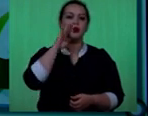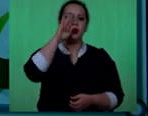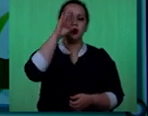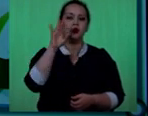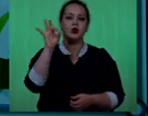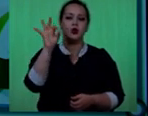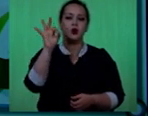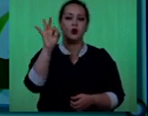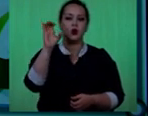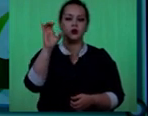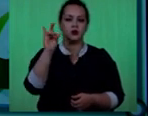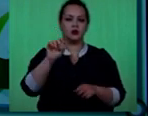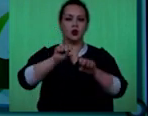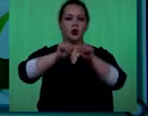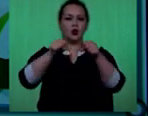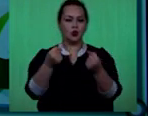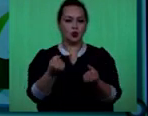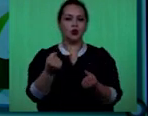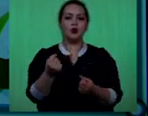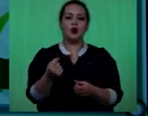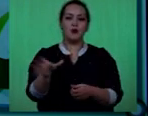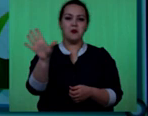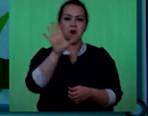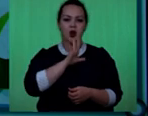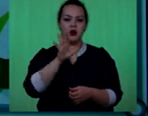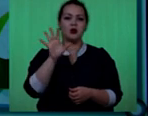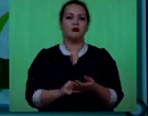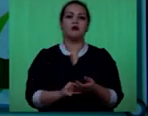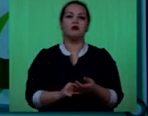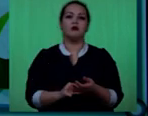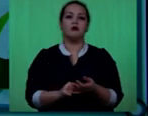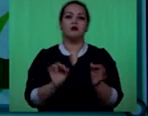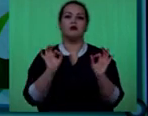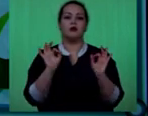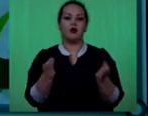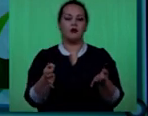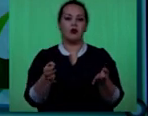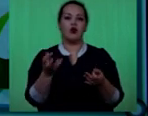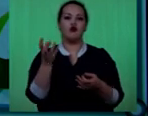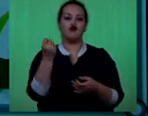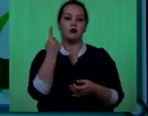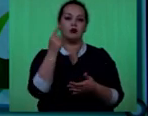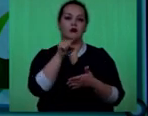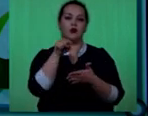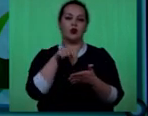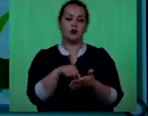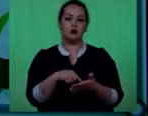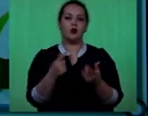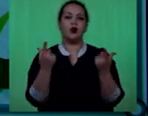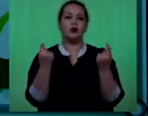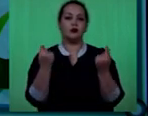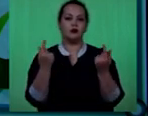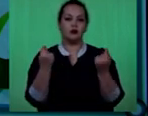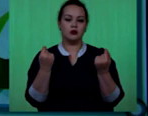былинки до земли и еще один вопрос где